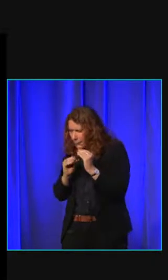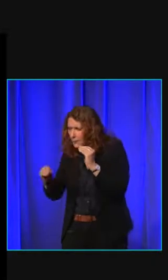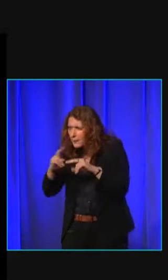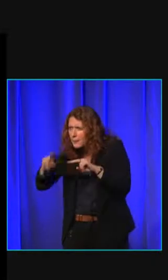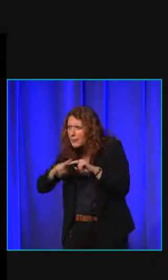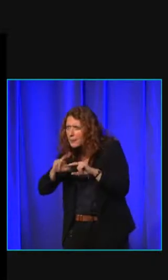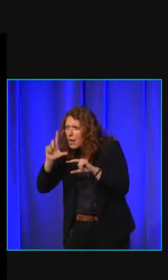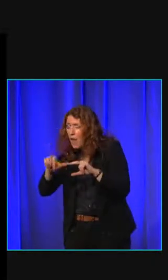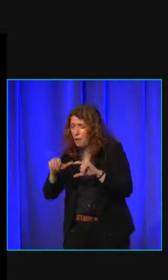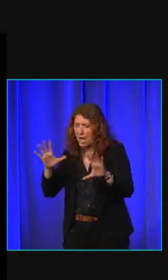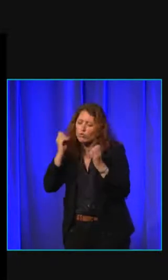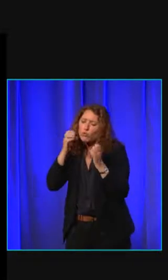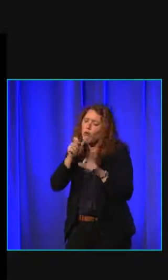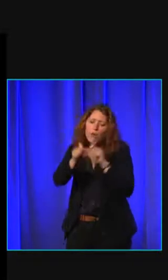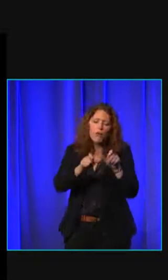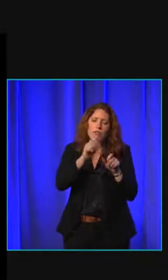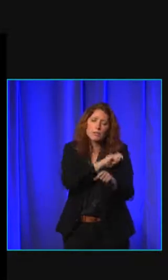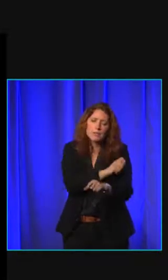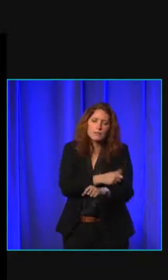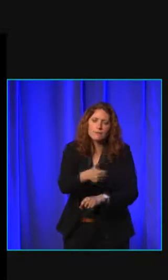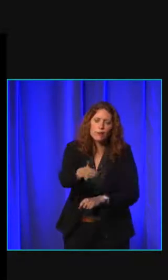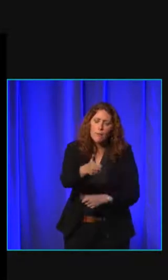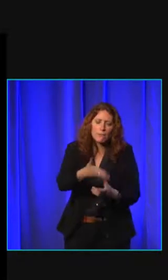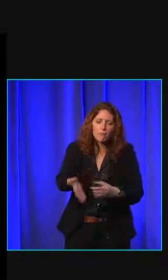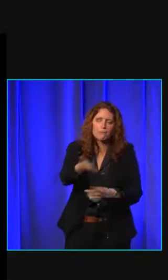voire 95% des sportifs préfèrent